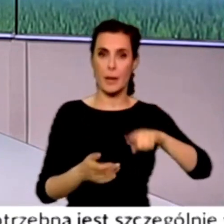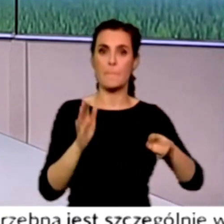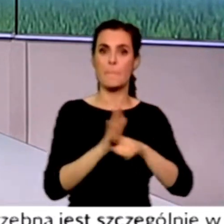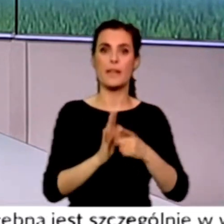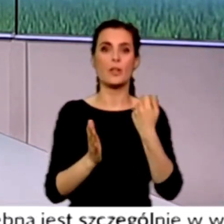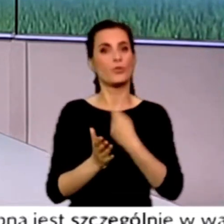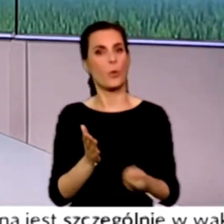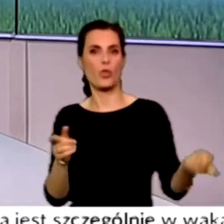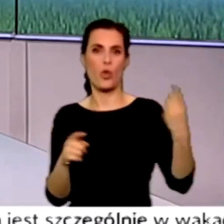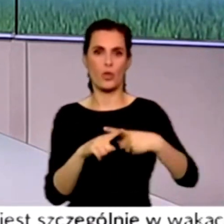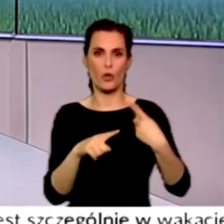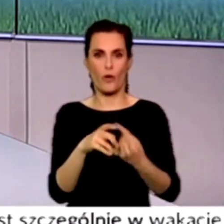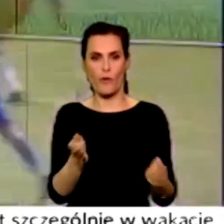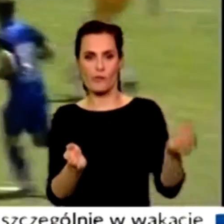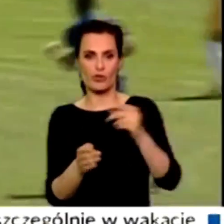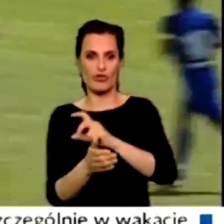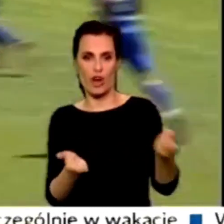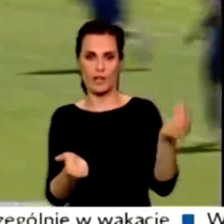były dogrywki.